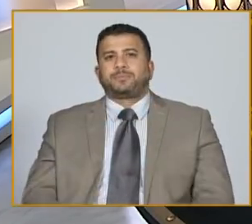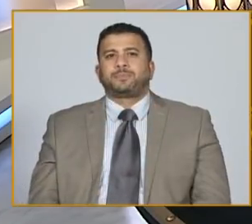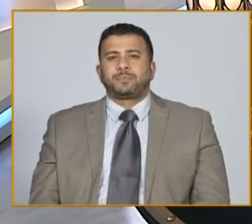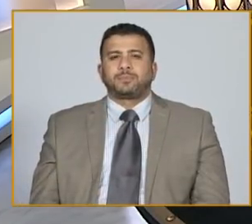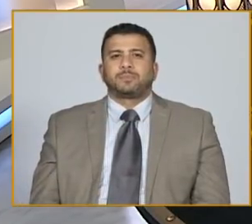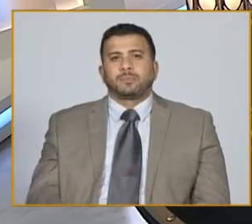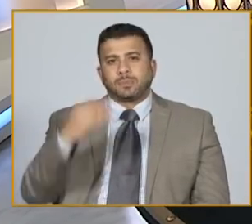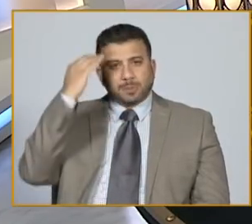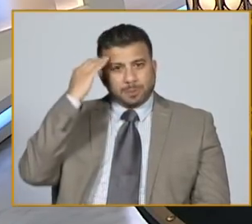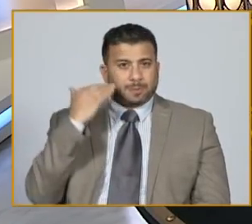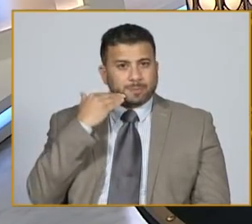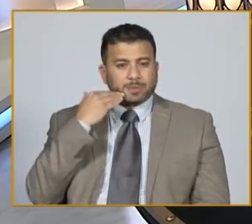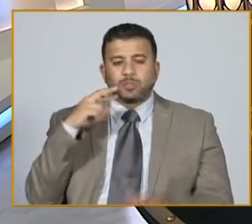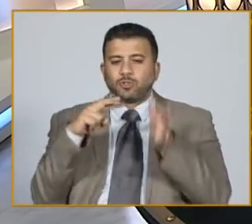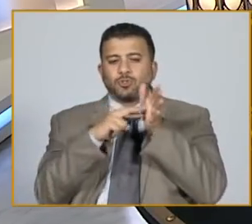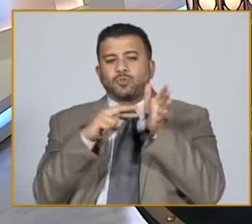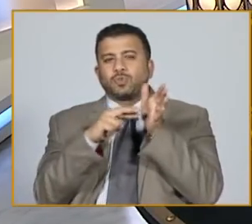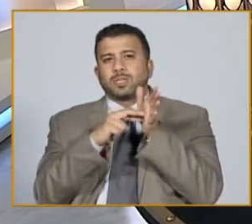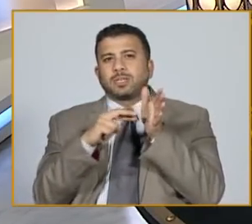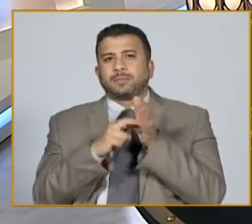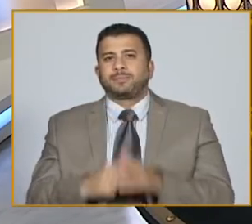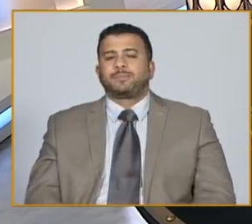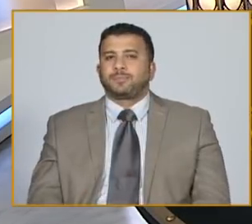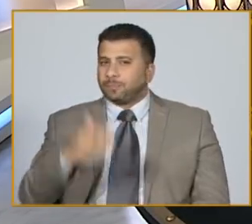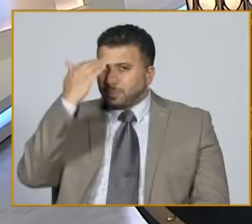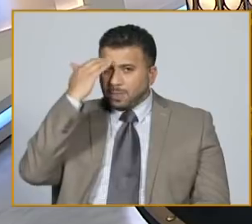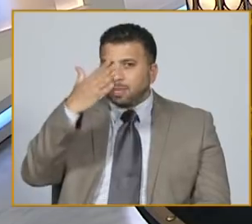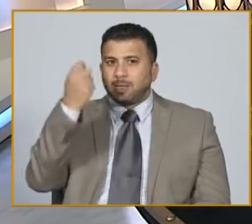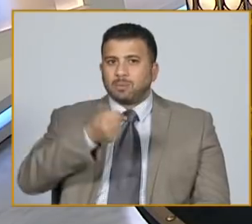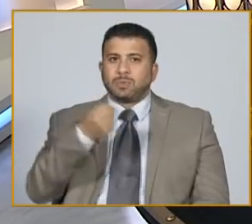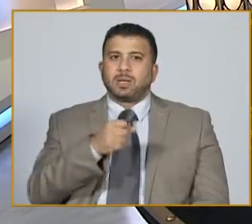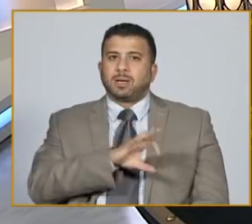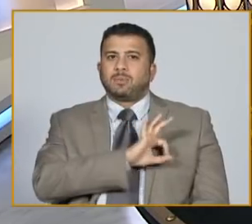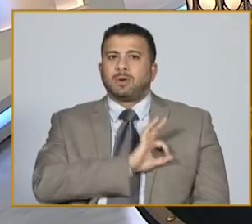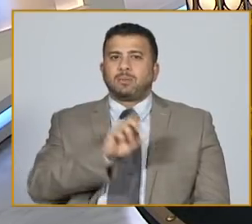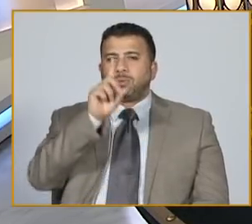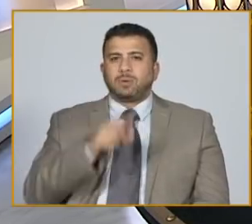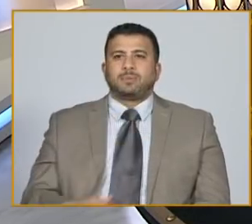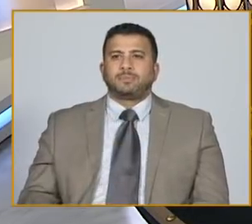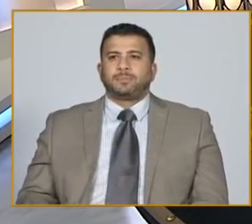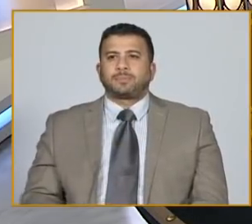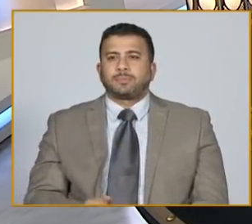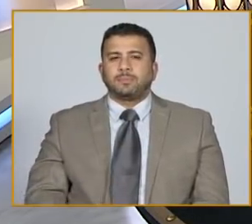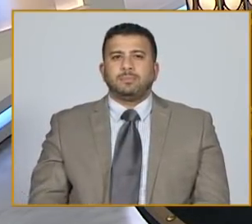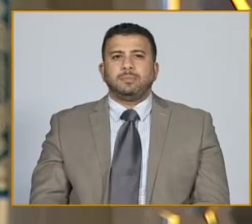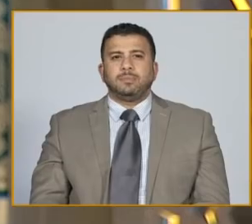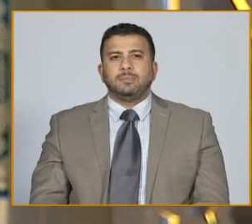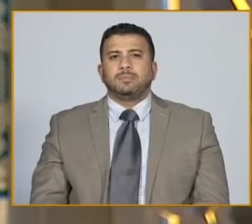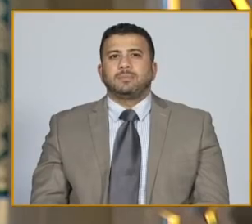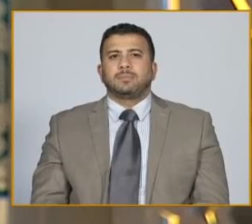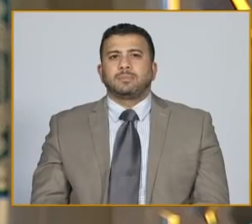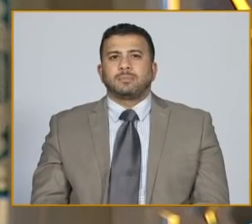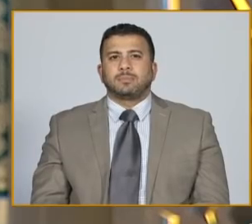تفضل يا أم أحمد من سوريا. السلام عليكم. عليكم السلام ورحمة الله. كيفك يا شيخ؟ مرحبا